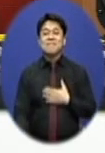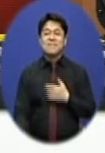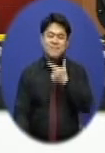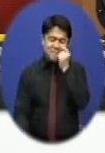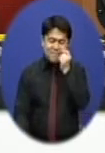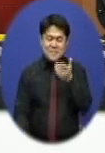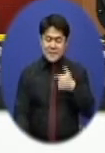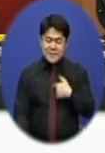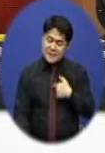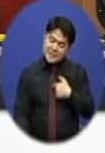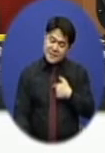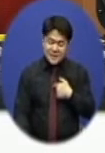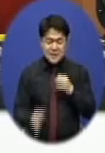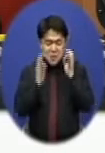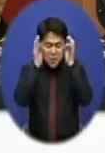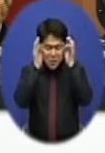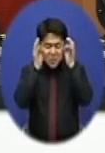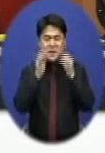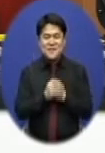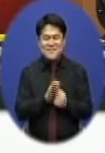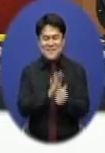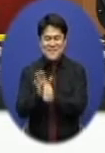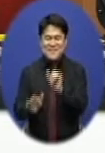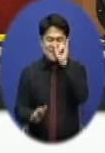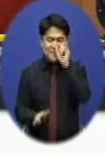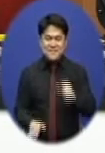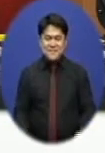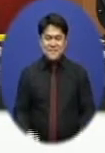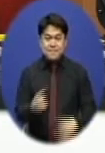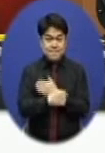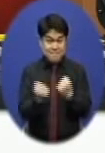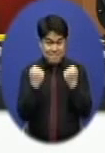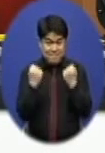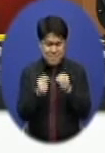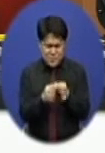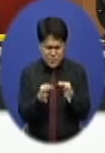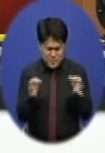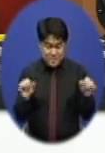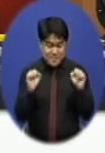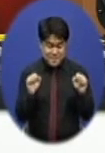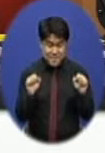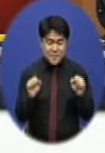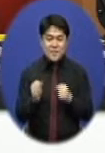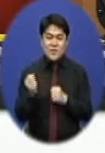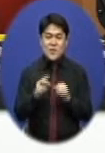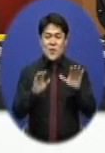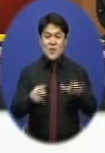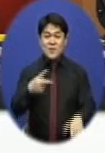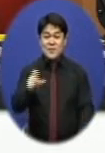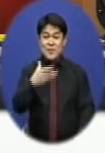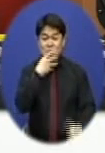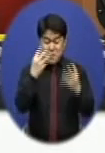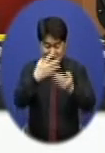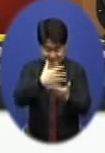노력합니다. 네. 아니요. 네. 훌륭하십니다. 멋져 보입니다. 땅끝마을 우리 아버님 건강하게 오래오래 사시면서 새해도 복 많이